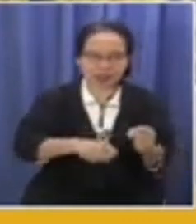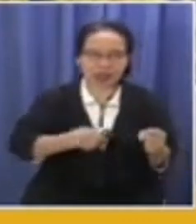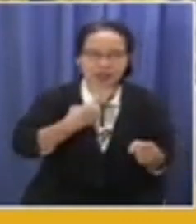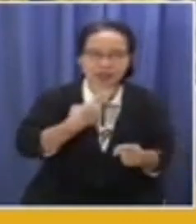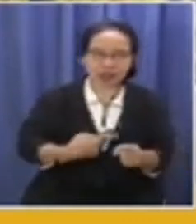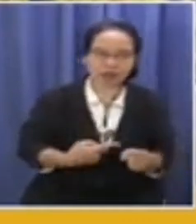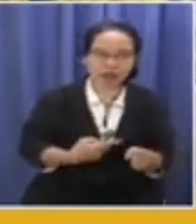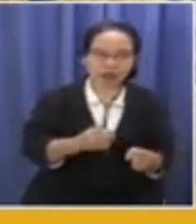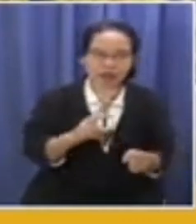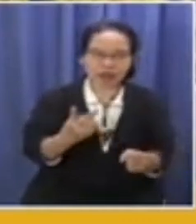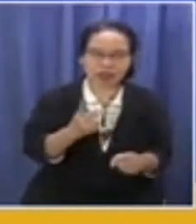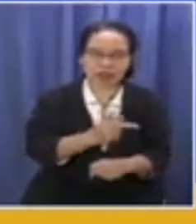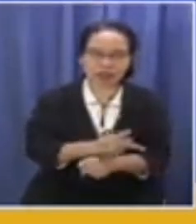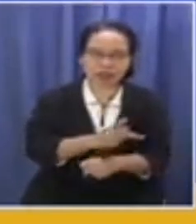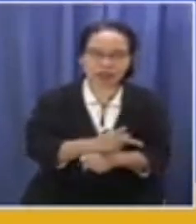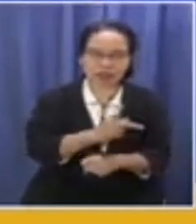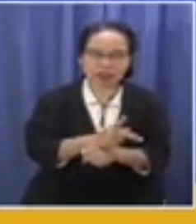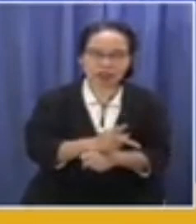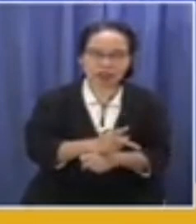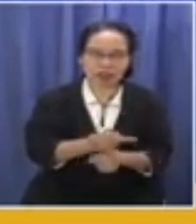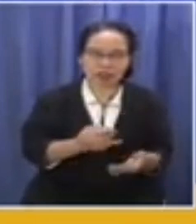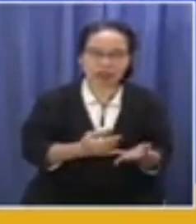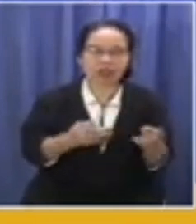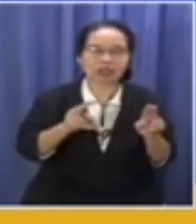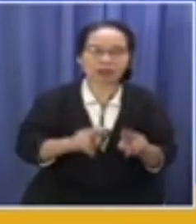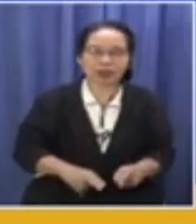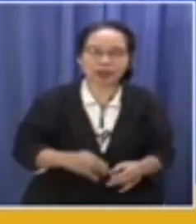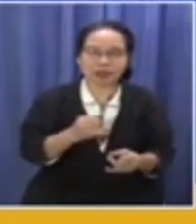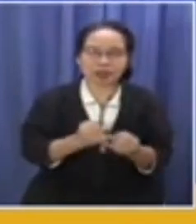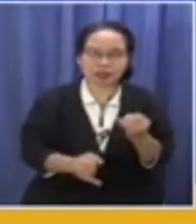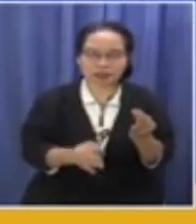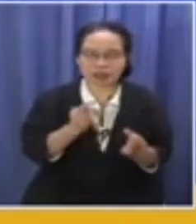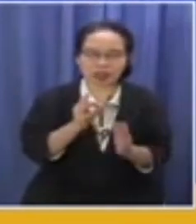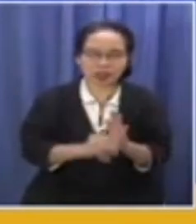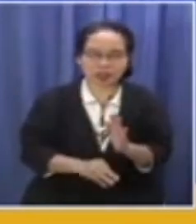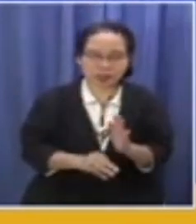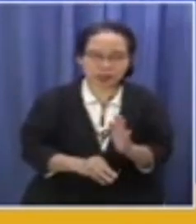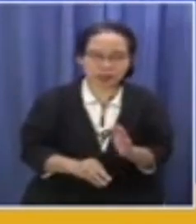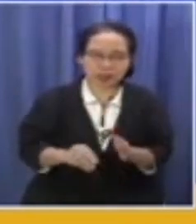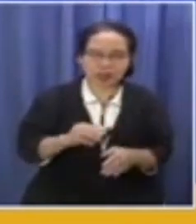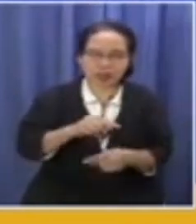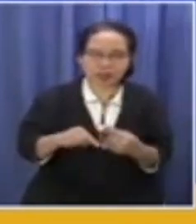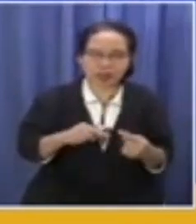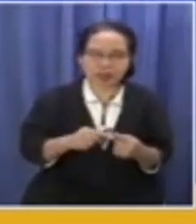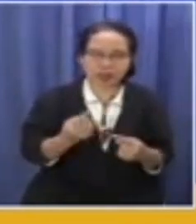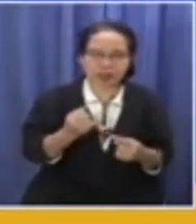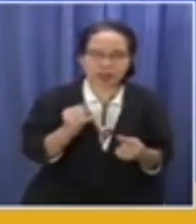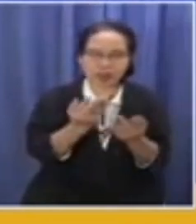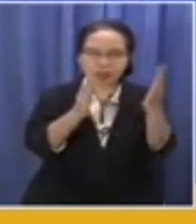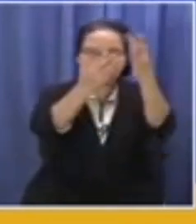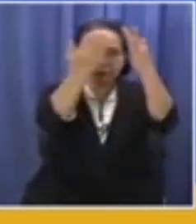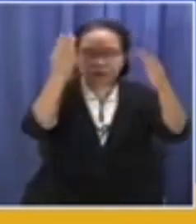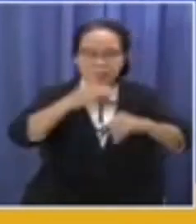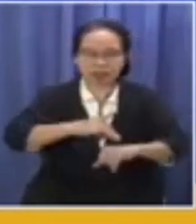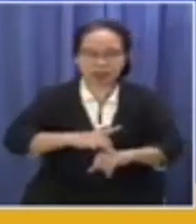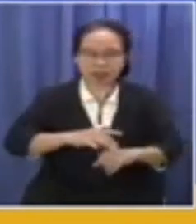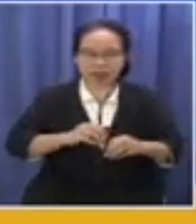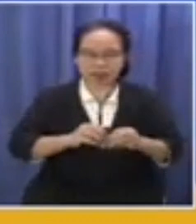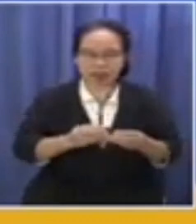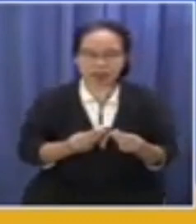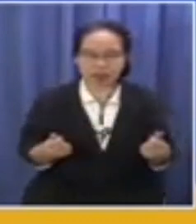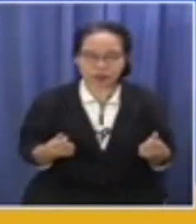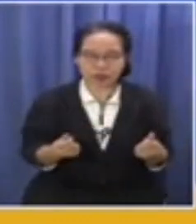sinasabi sa ikalawang Pedro magaganap yan sa last judgment kung kailan ang langit pati lupa